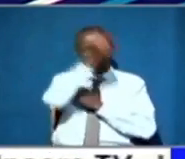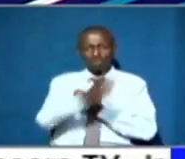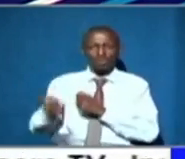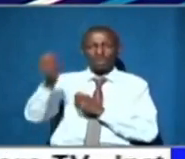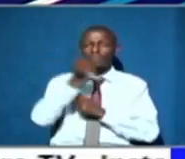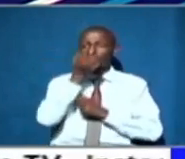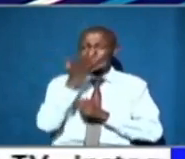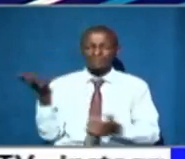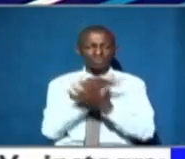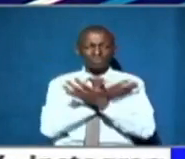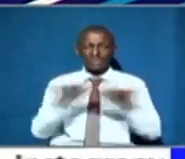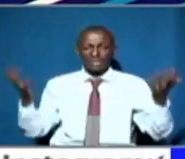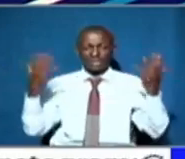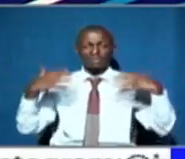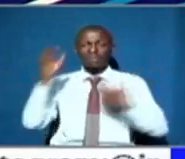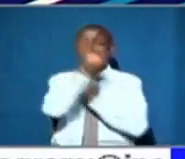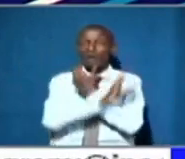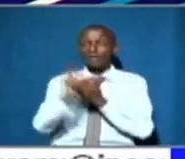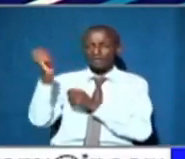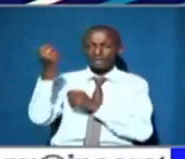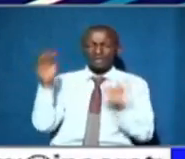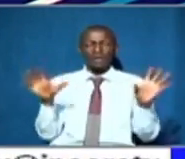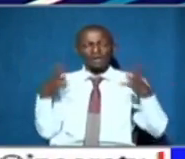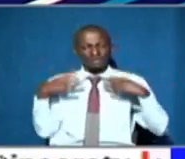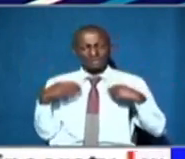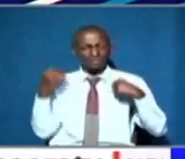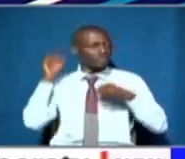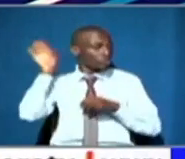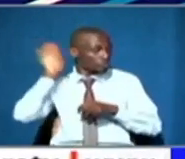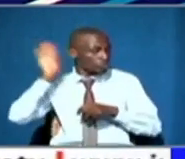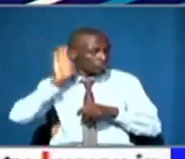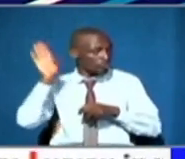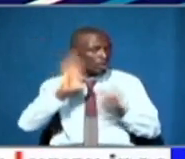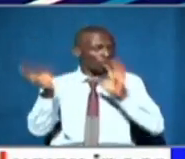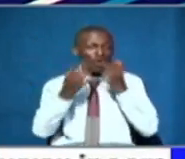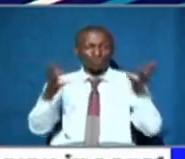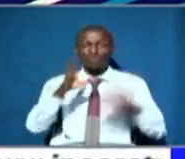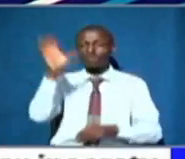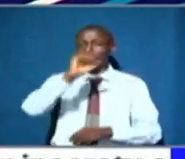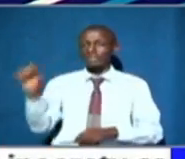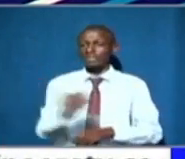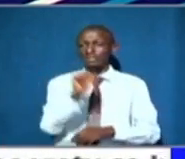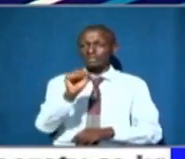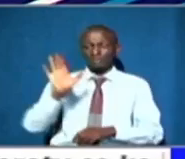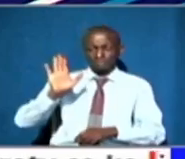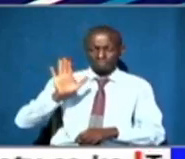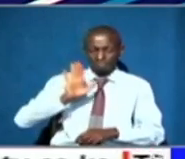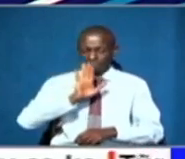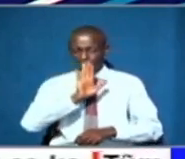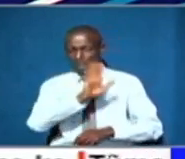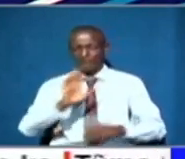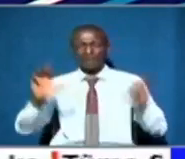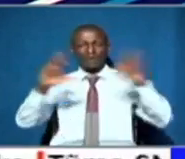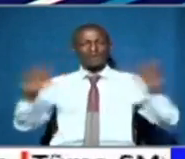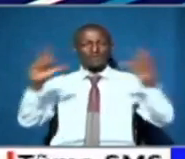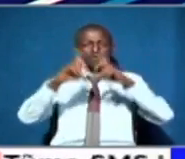mundu wothe within wa bururi wa Kenya twitikire guthikiriria nginya uria minister arauga tondu ciugo ciake irakorwo ci